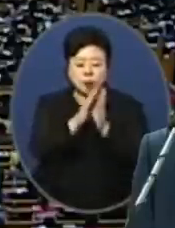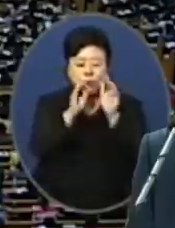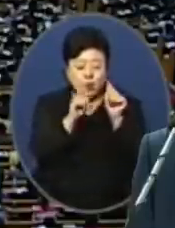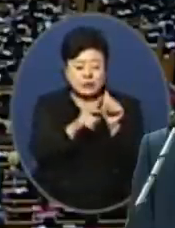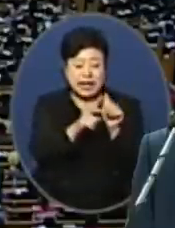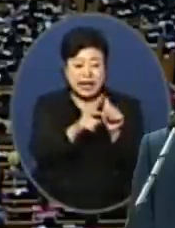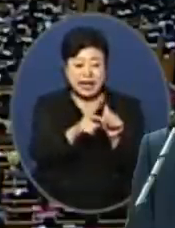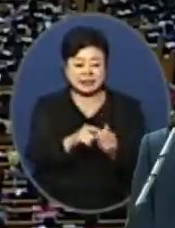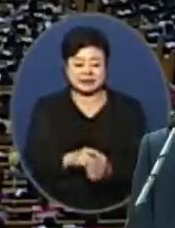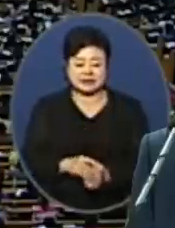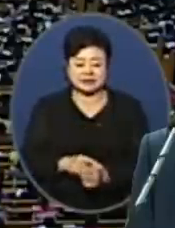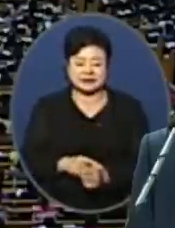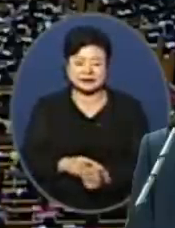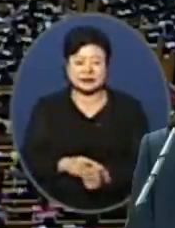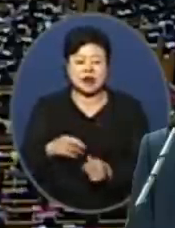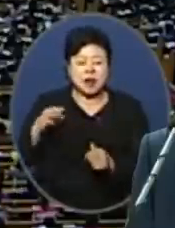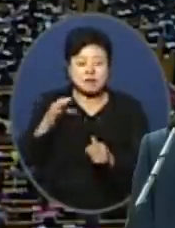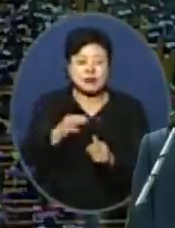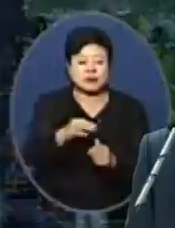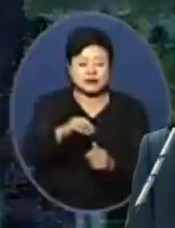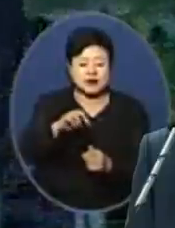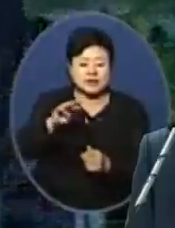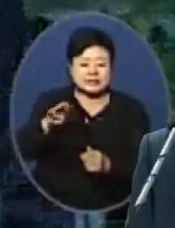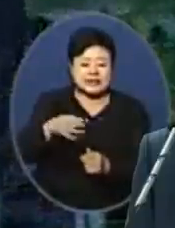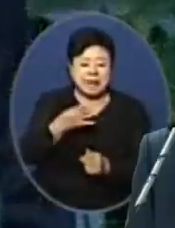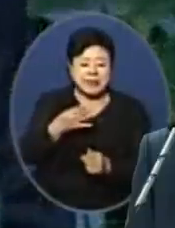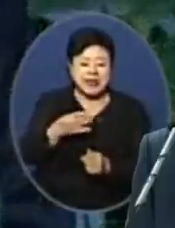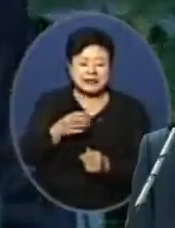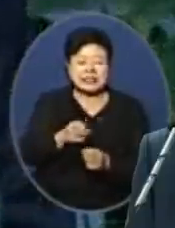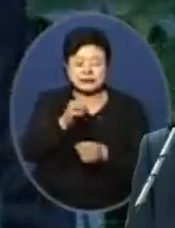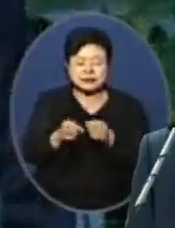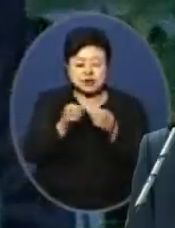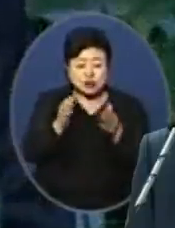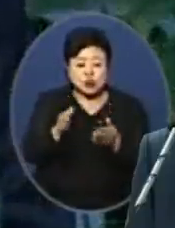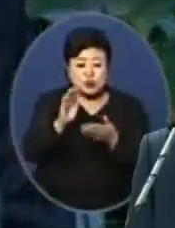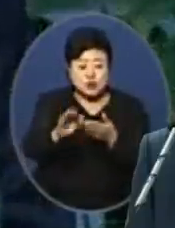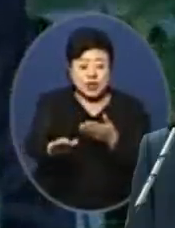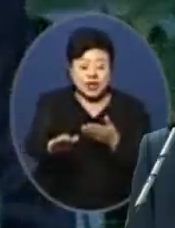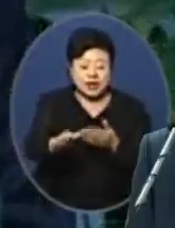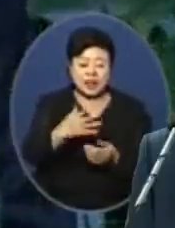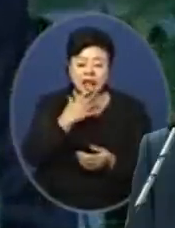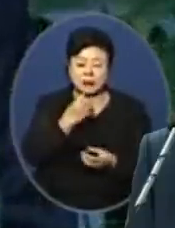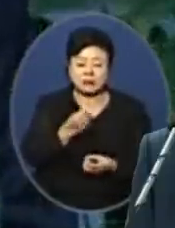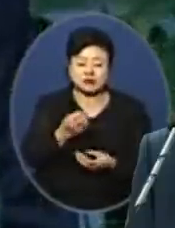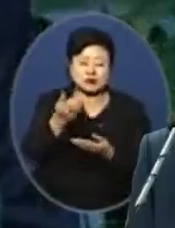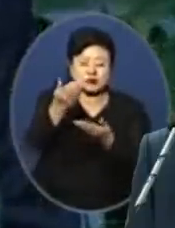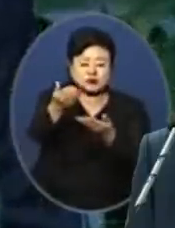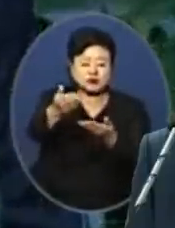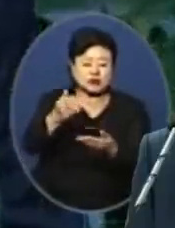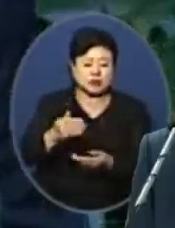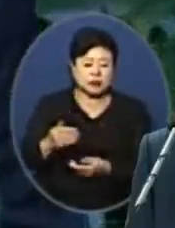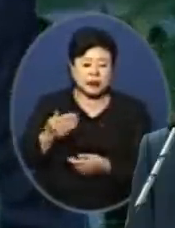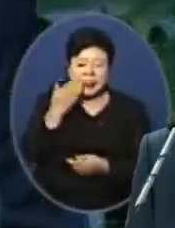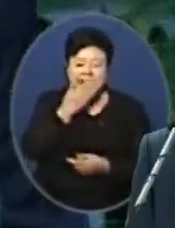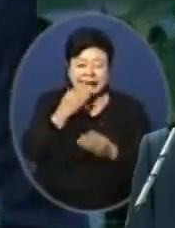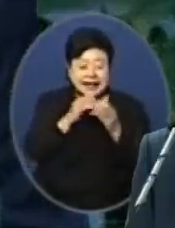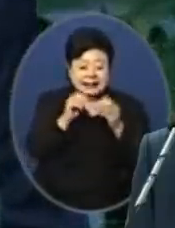모세를 선택해서 430년 후에 자시 하나님이 아브라함에게 준 가나안